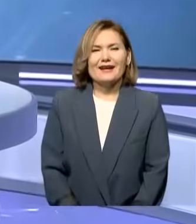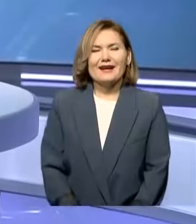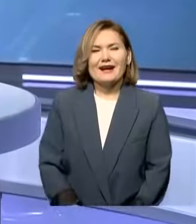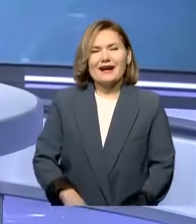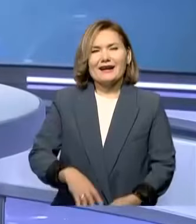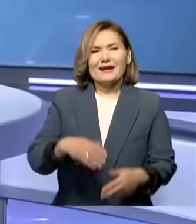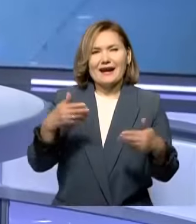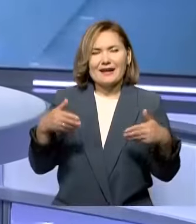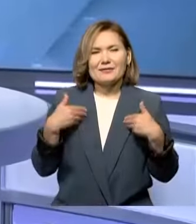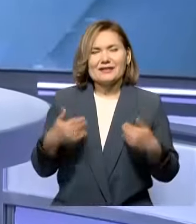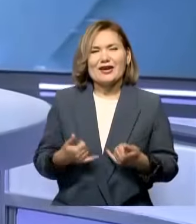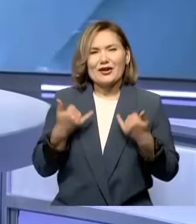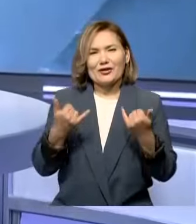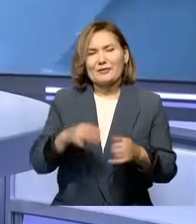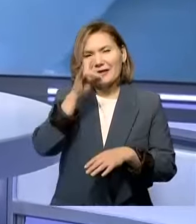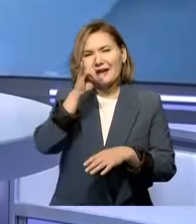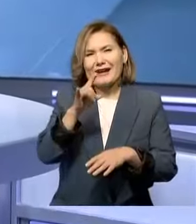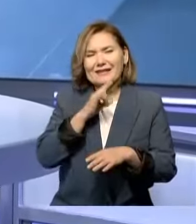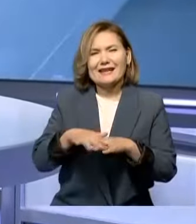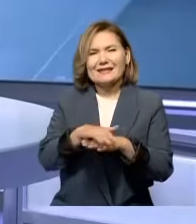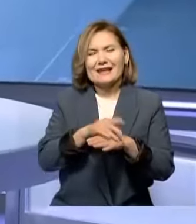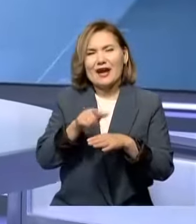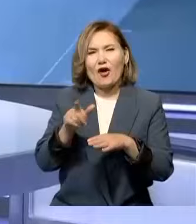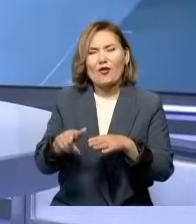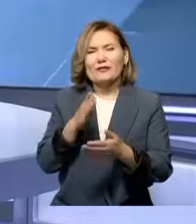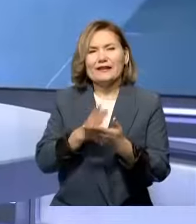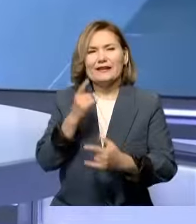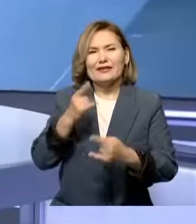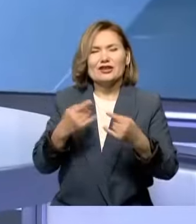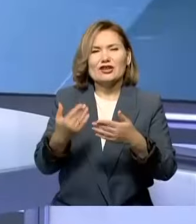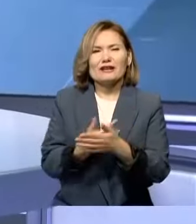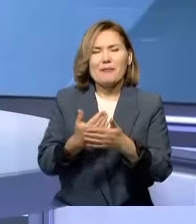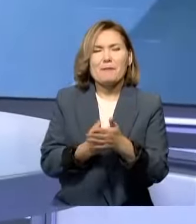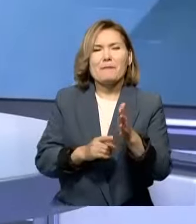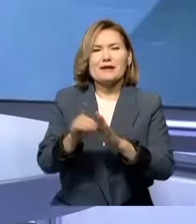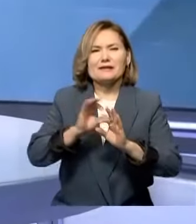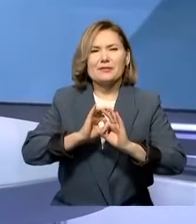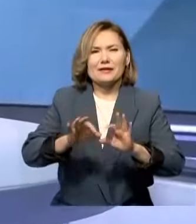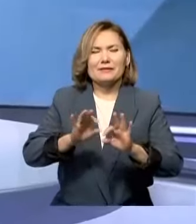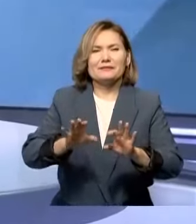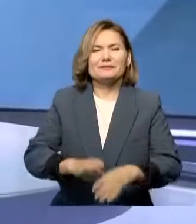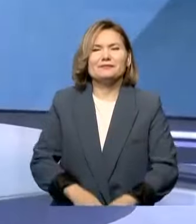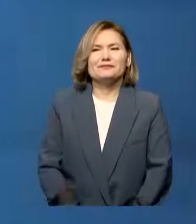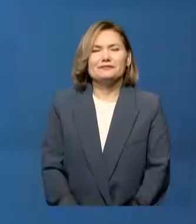Еліміздің бастығы ақпараттық арнасы өз жұмысын жалғастырады. Студияда Дастан Мүрсәлім, сурдодармашы Самал Жантемір.